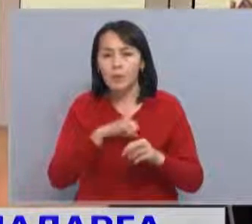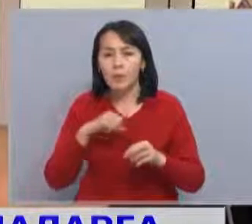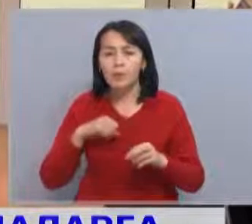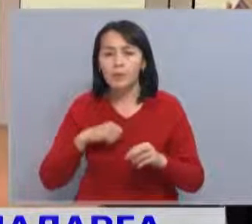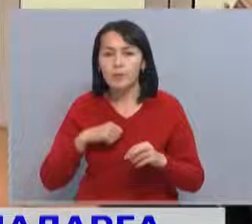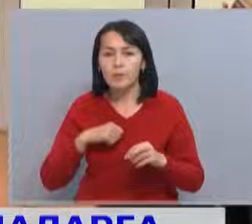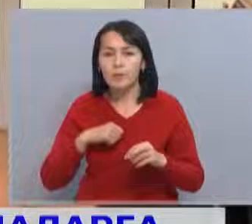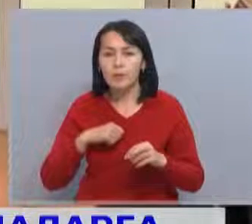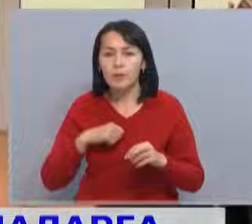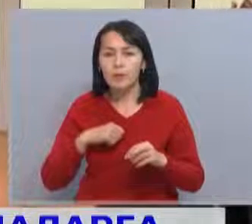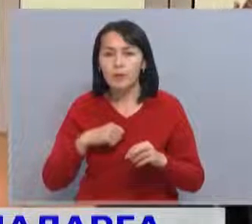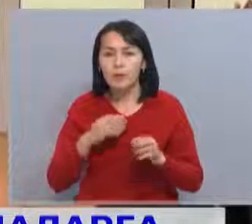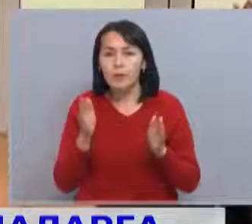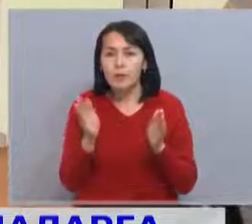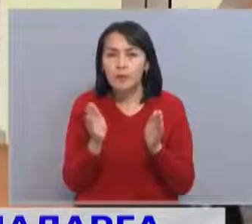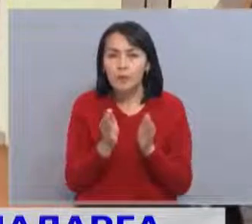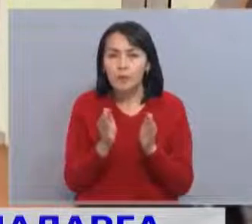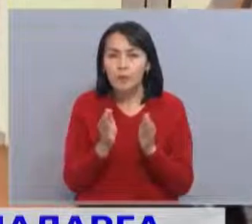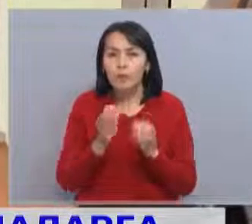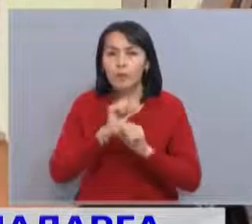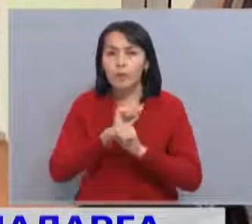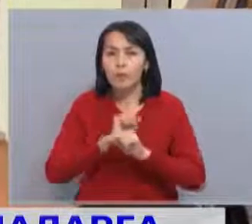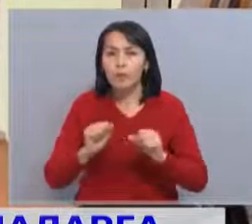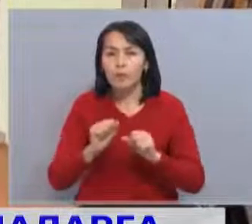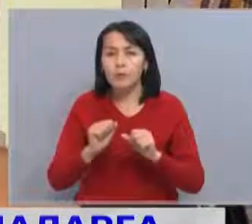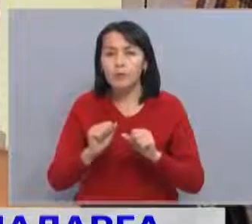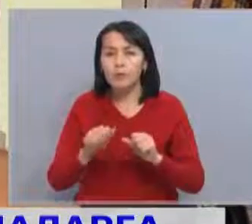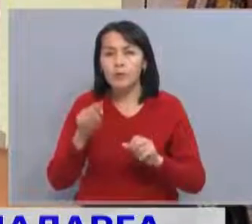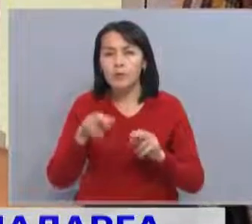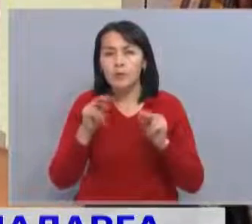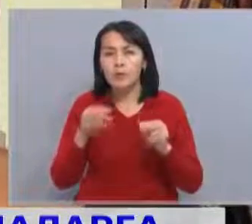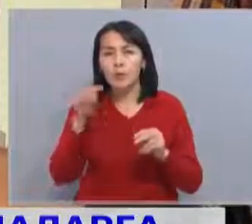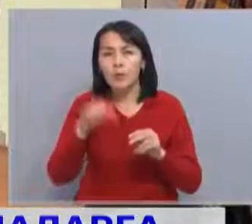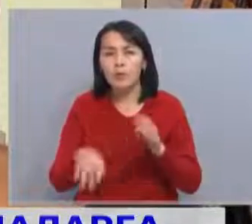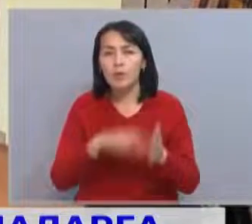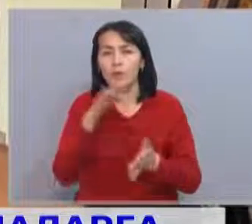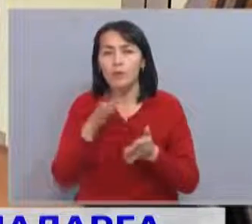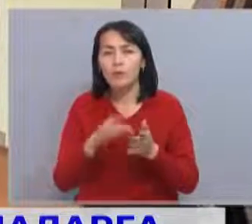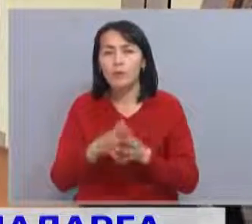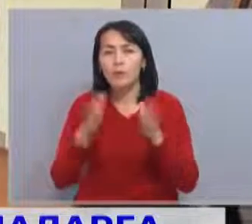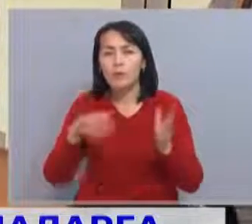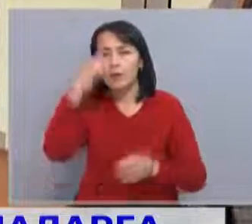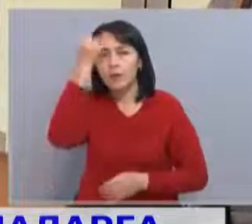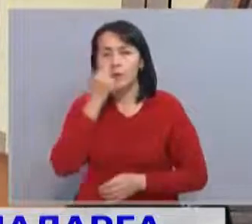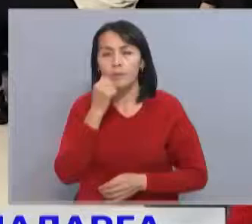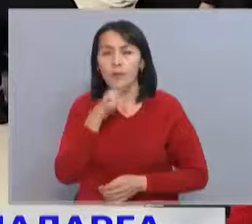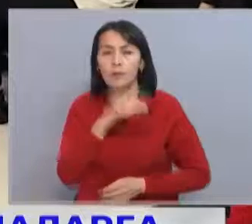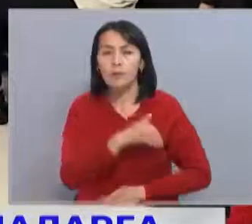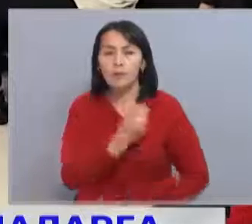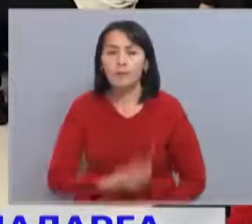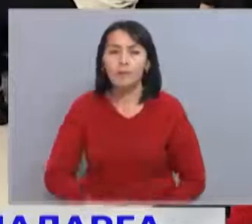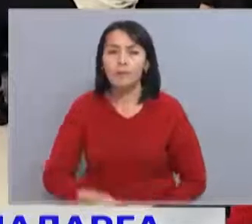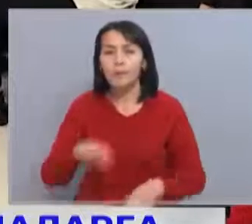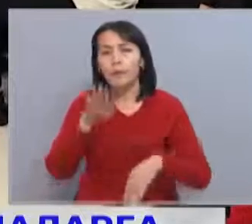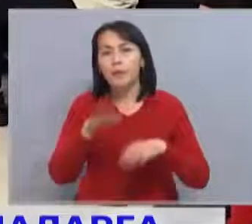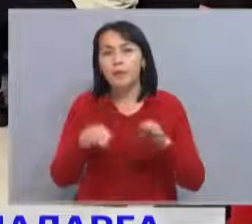өзімізді шектеуді қою үшін, ортаға шығу үшін шын керек осы орталыққа үлкен алғысымды айтқым келеді.